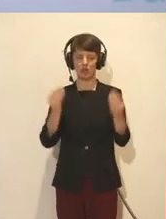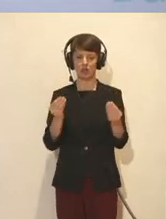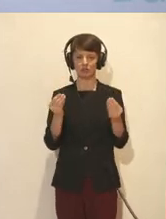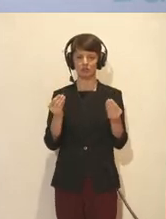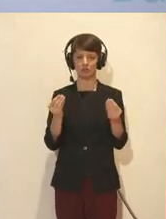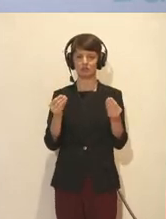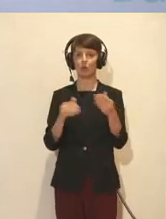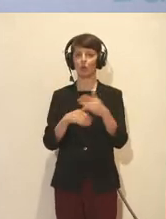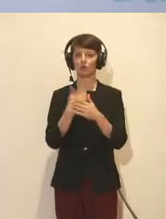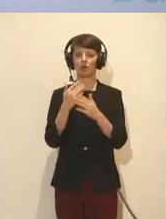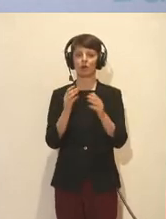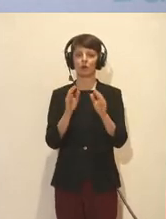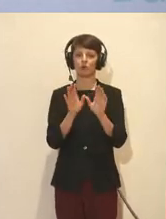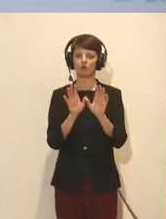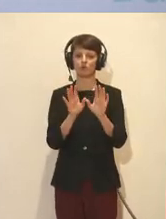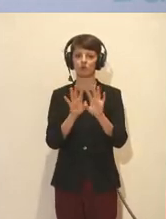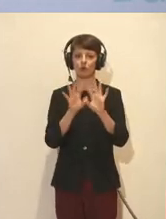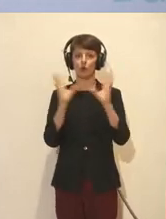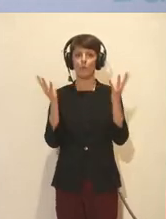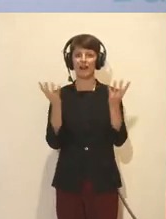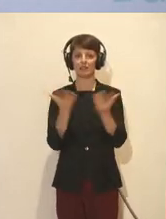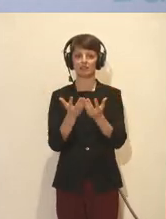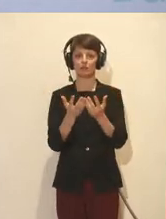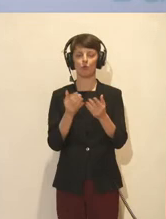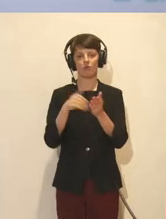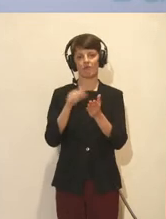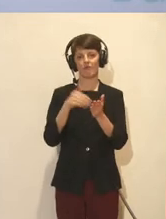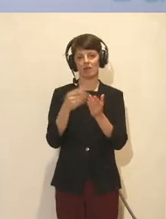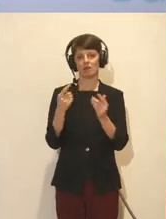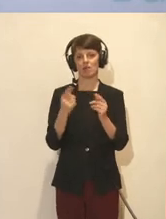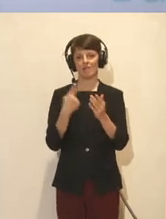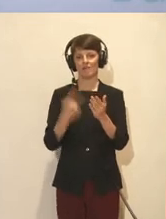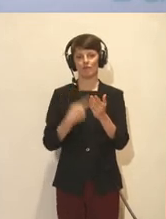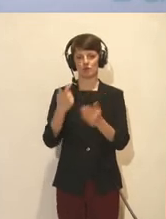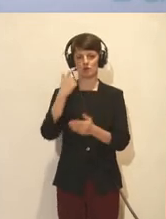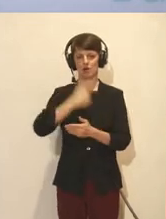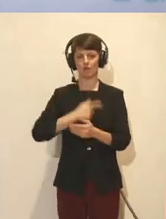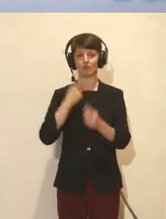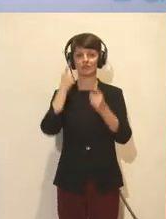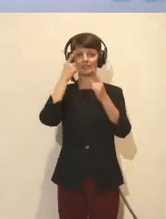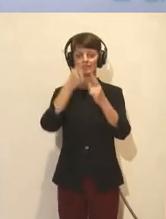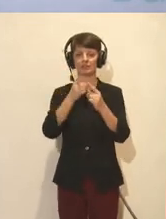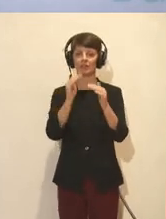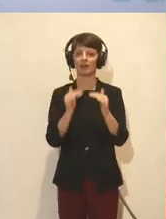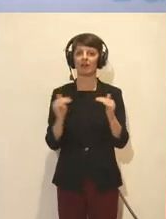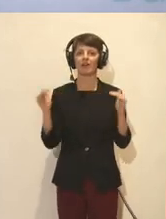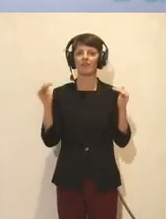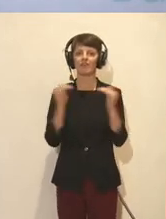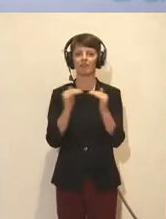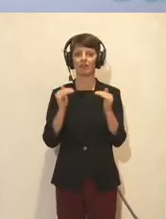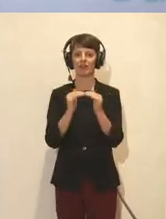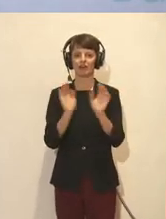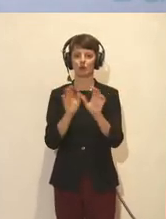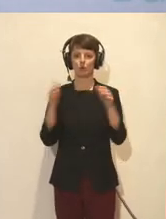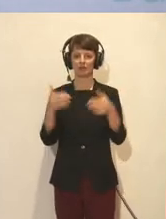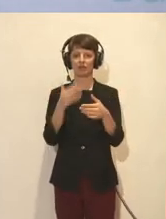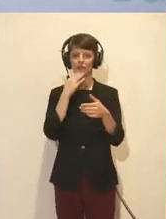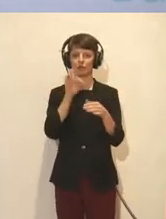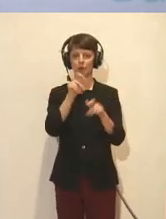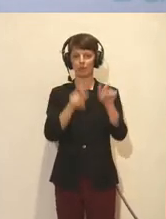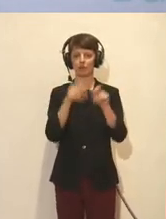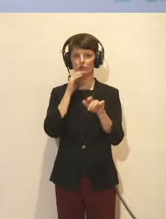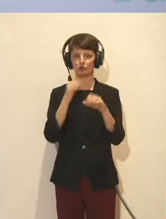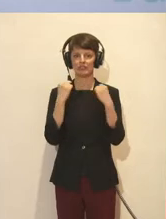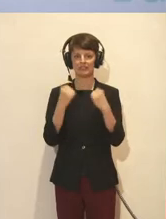globalisierung wird uns weiterhin fordern wenn es darum geht faire globalisierung für die menschen sicher zu stellen dass